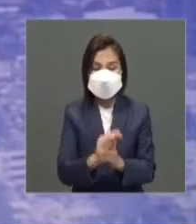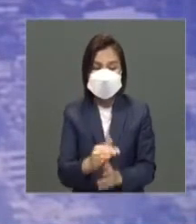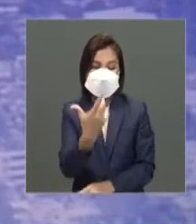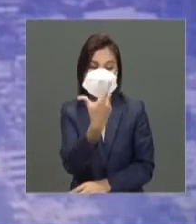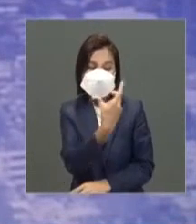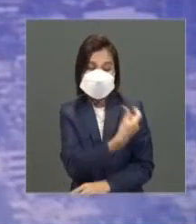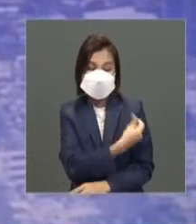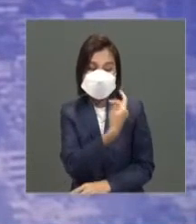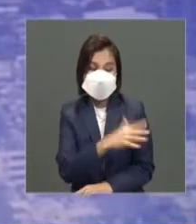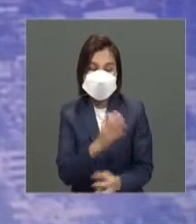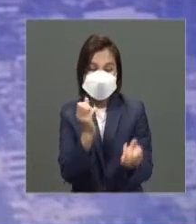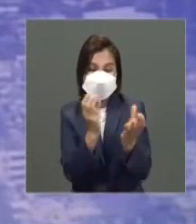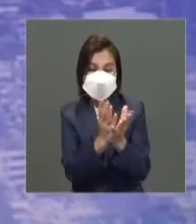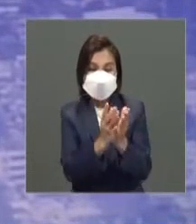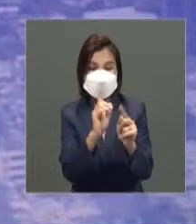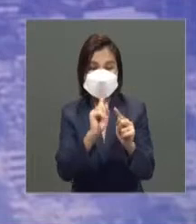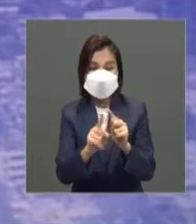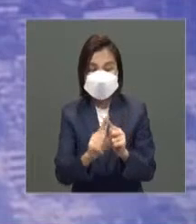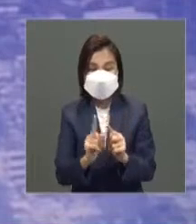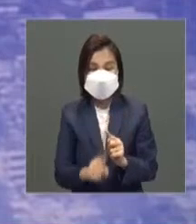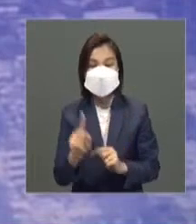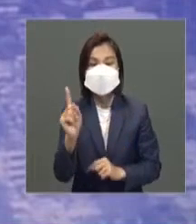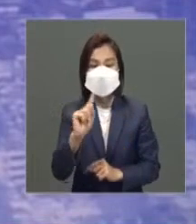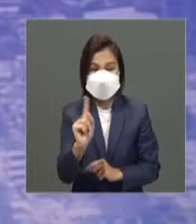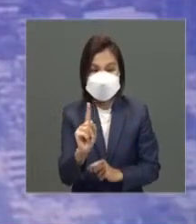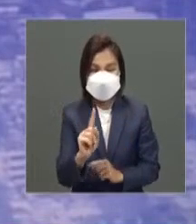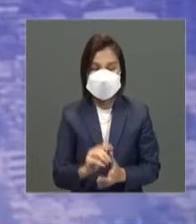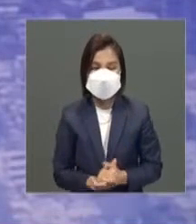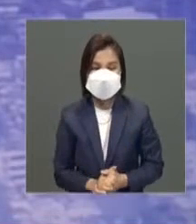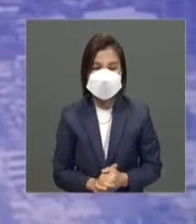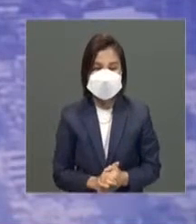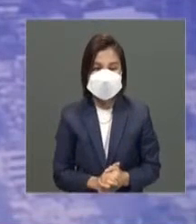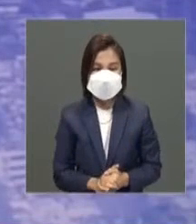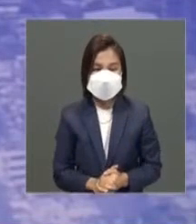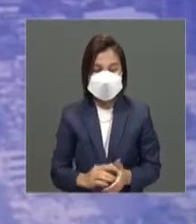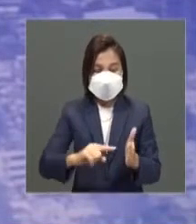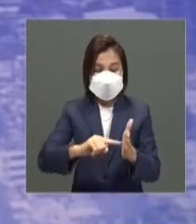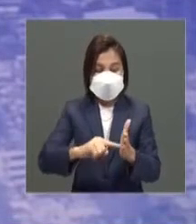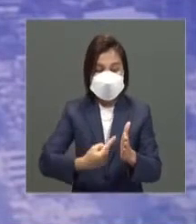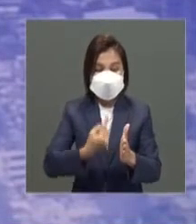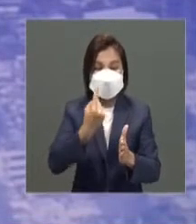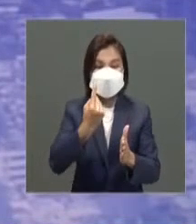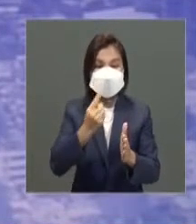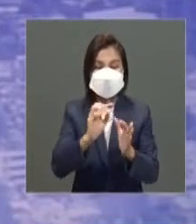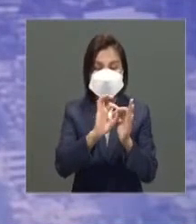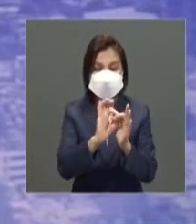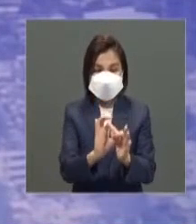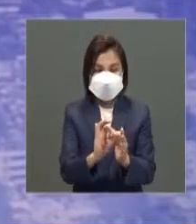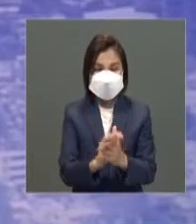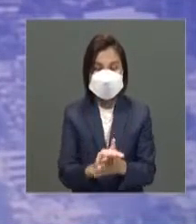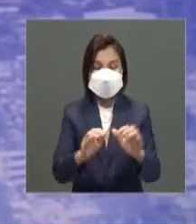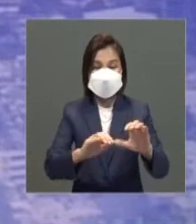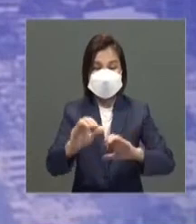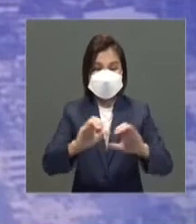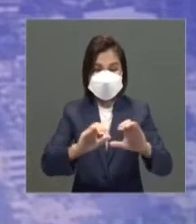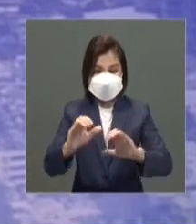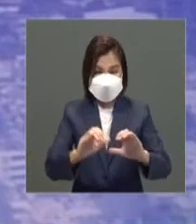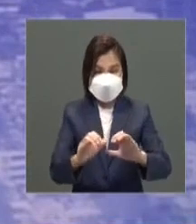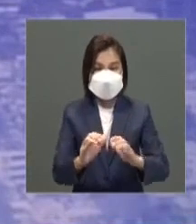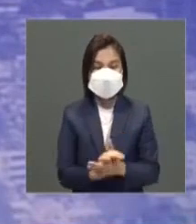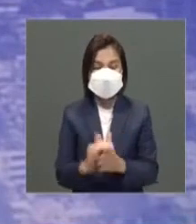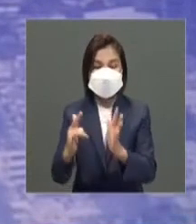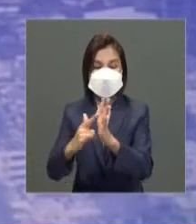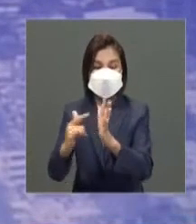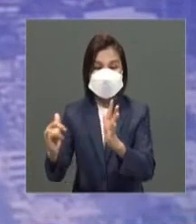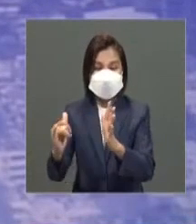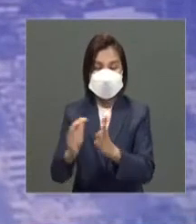ายหลังจากการฉีดวัคซีนโควิด-19 นะครับครับผมขอเริ่มด้วยเรื่องของการบริหารวั